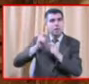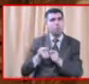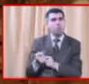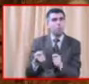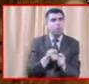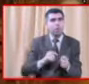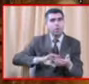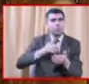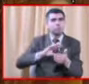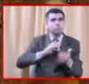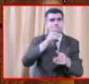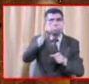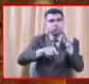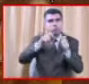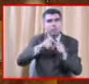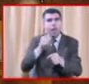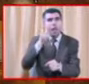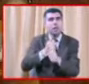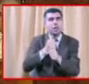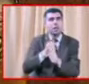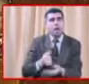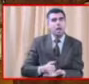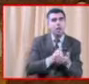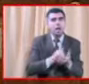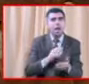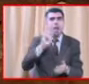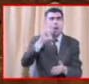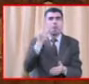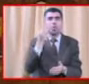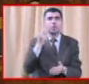مع المركز القيادي المركزي اللي كيشتغل 24 ساعة على 24 ساعة.